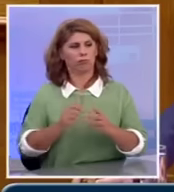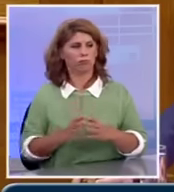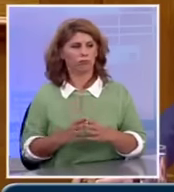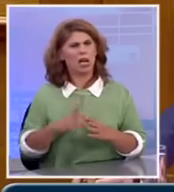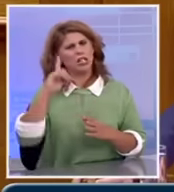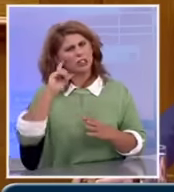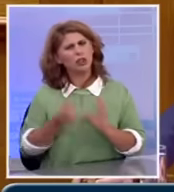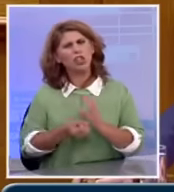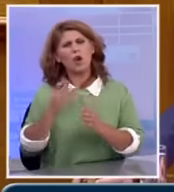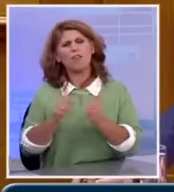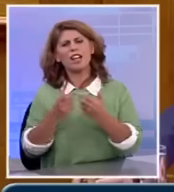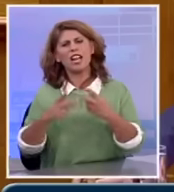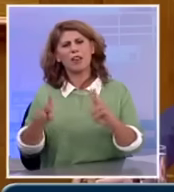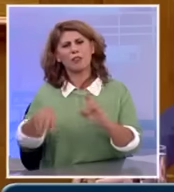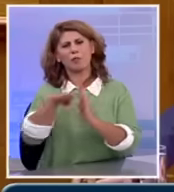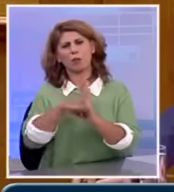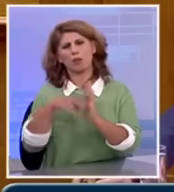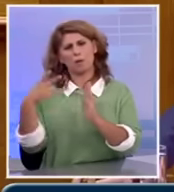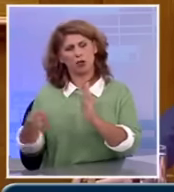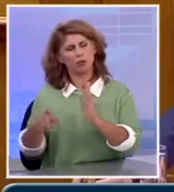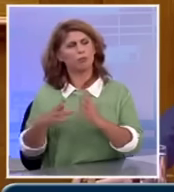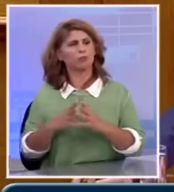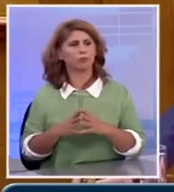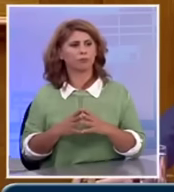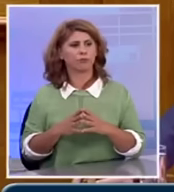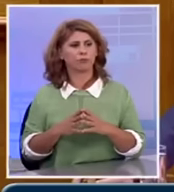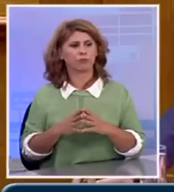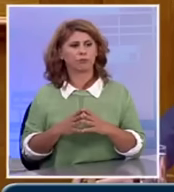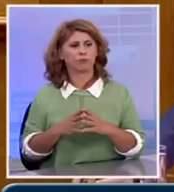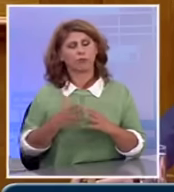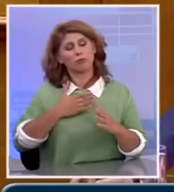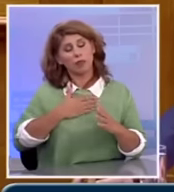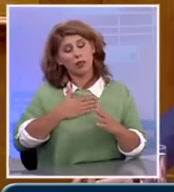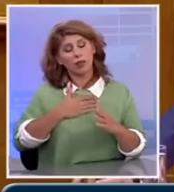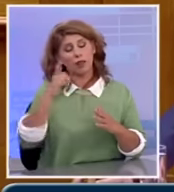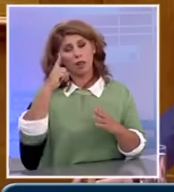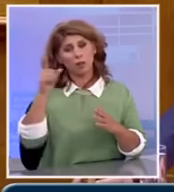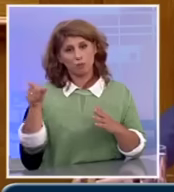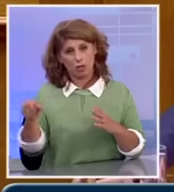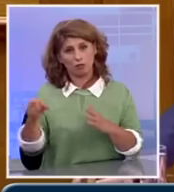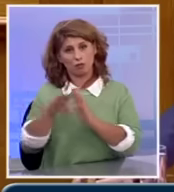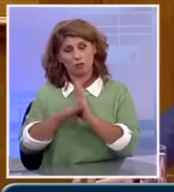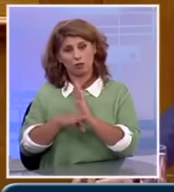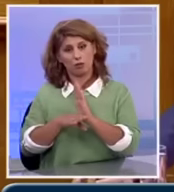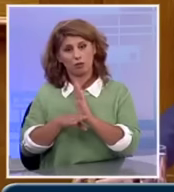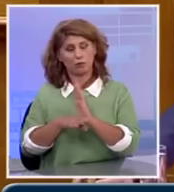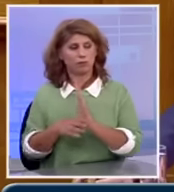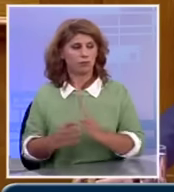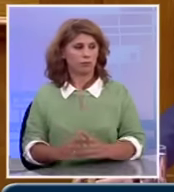γνωστή νεοφιλελεύθερη ατζέντα του που κατά τη δική μας εκτίμηση είναι